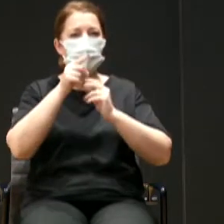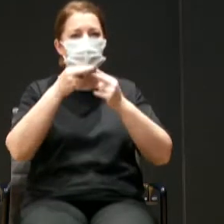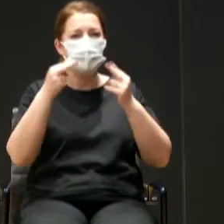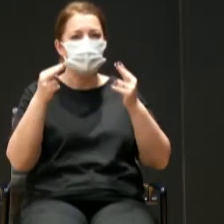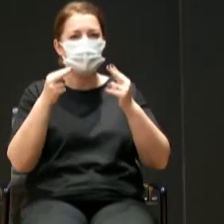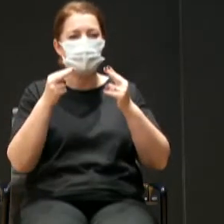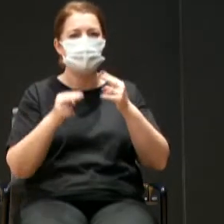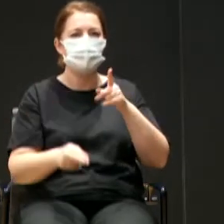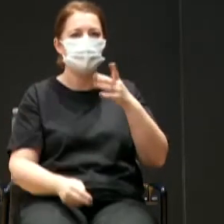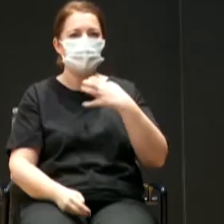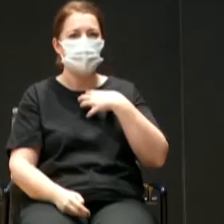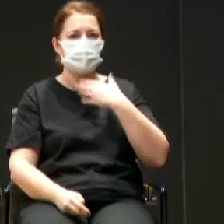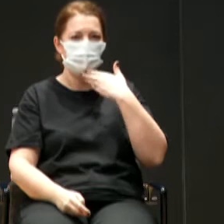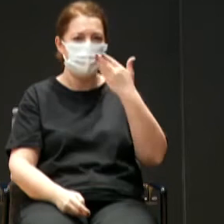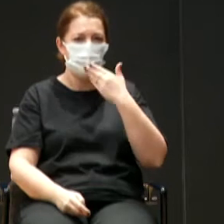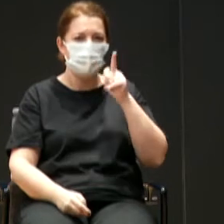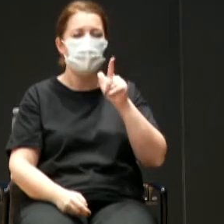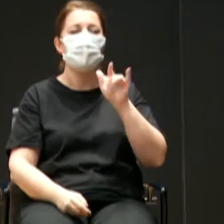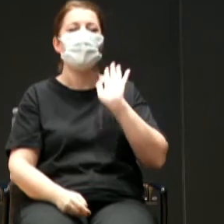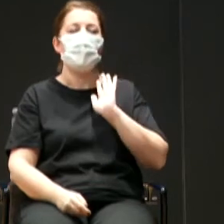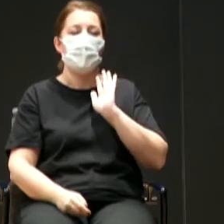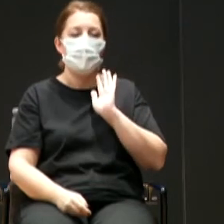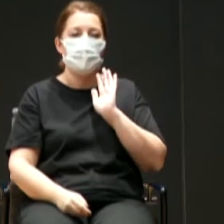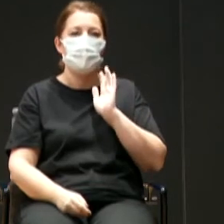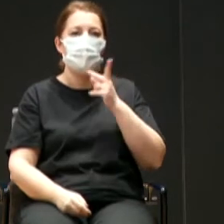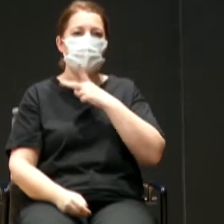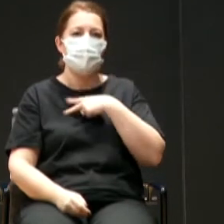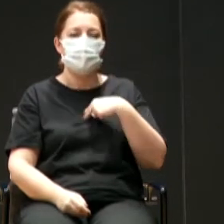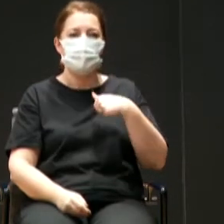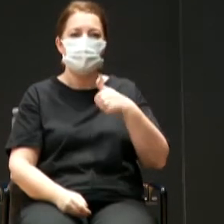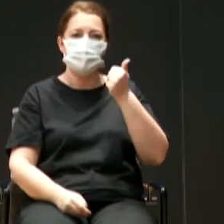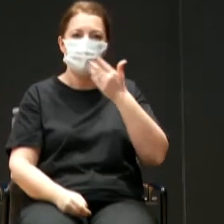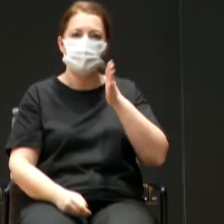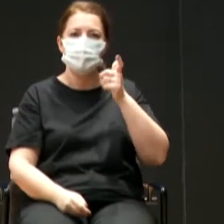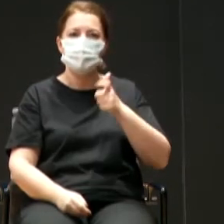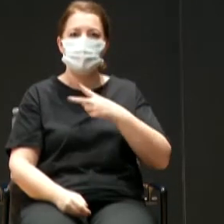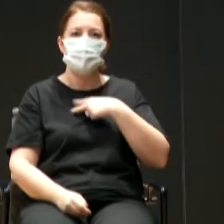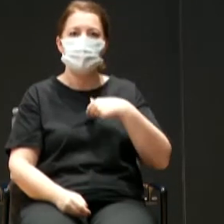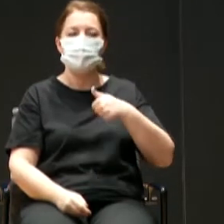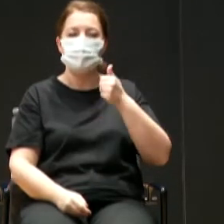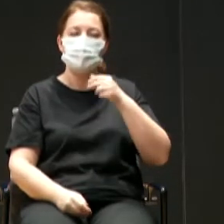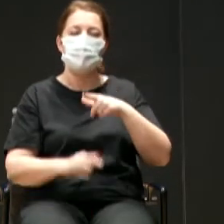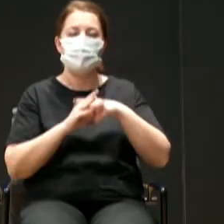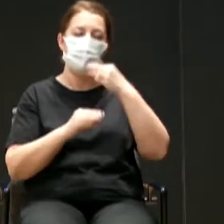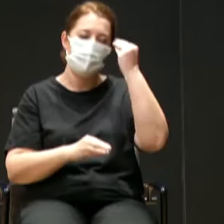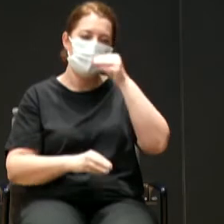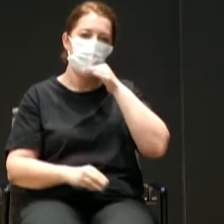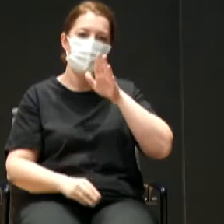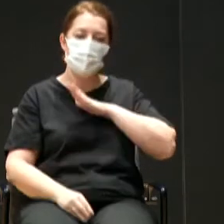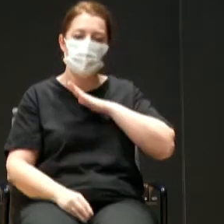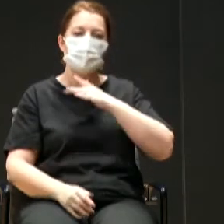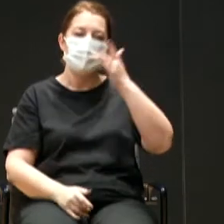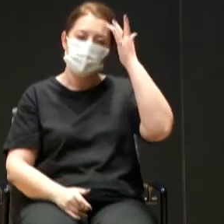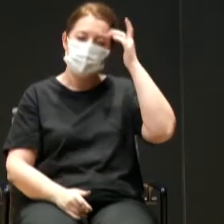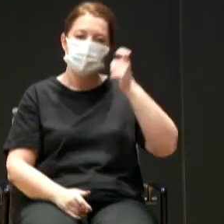kendisine anlatmamıza gerek yok. Belediye başkanımız da, Büyükşehir Belediye Başkanımız Ekrem İmamoğlu da, Beylikdüzü